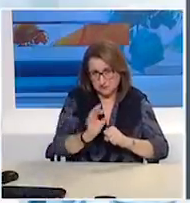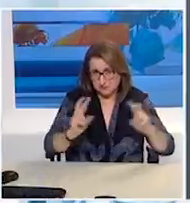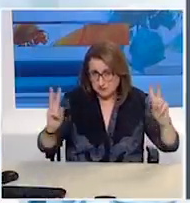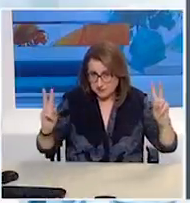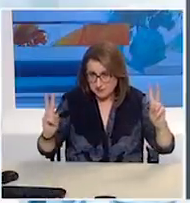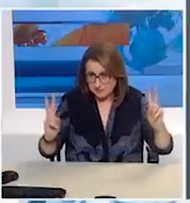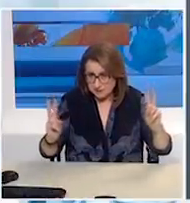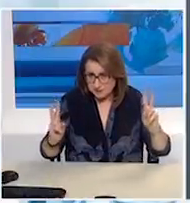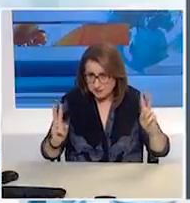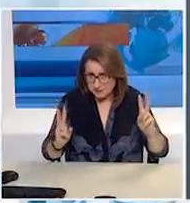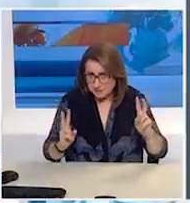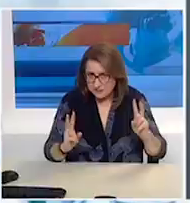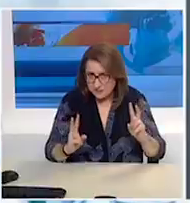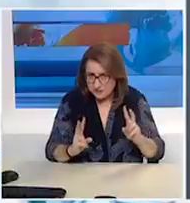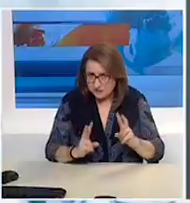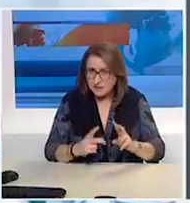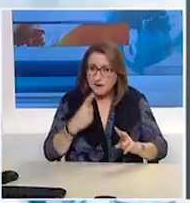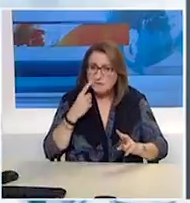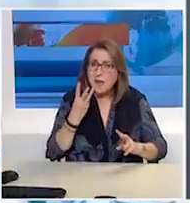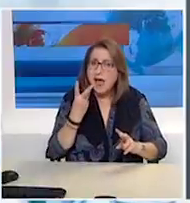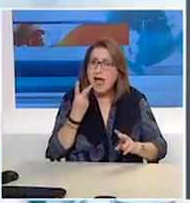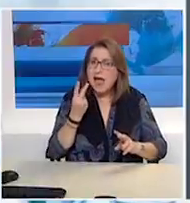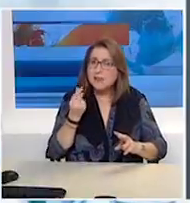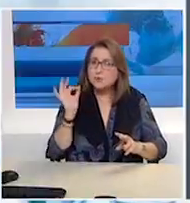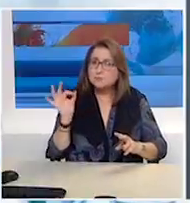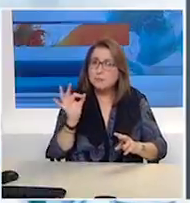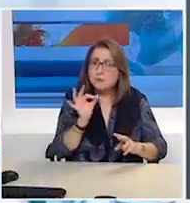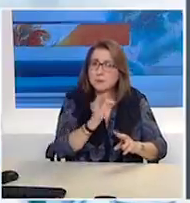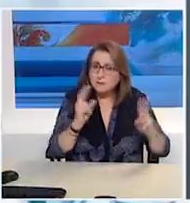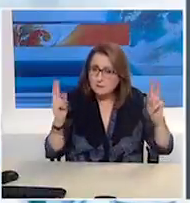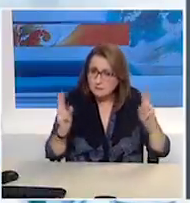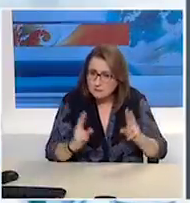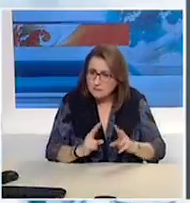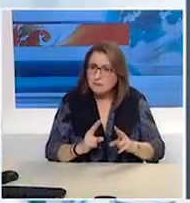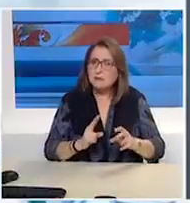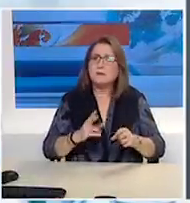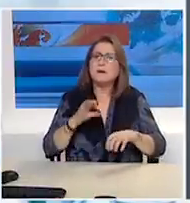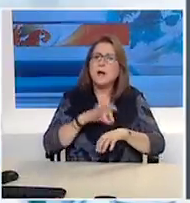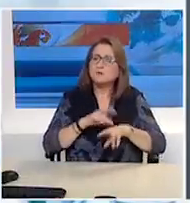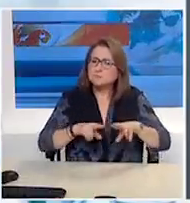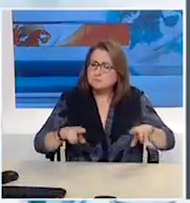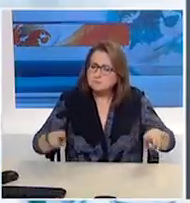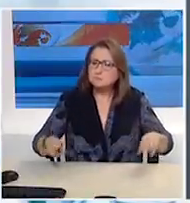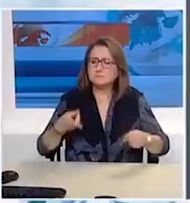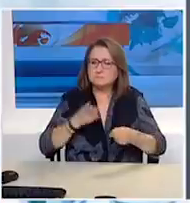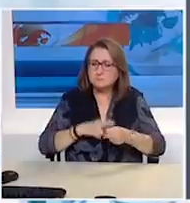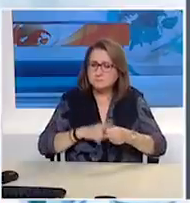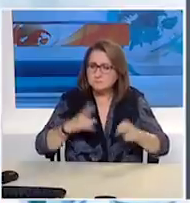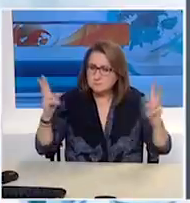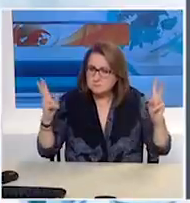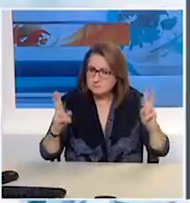επιπεδωθεί, μειώνονται οι αριθμοί κρουσμάτων νοσηλευωμένων και διασωληνωμένων και θανάτων,